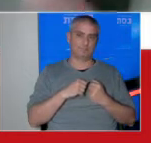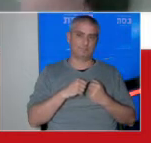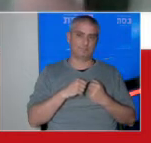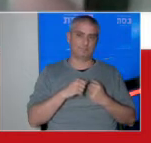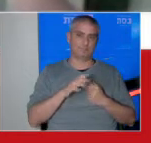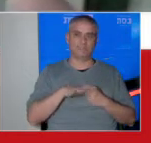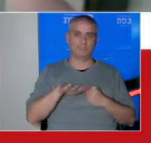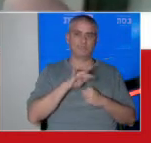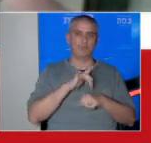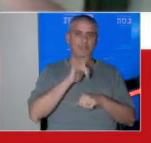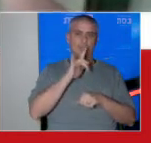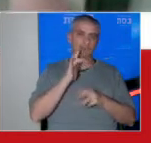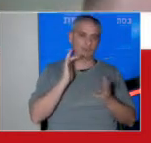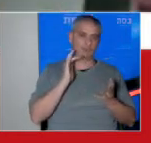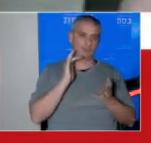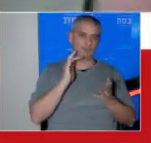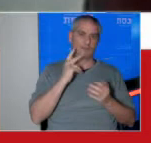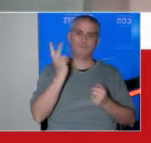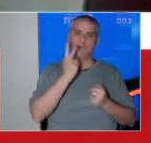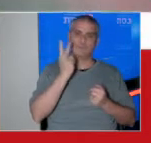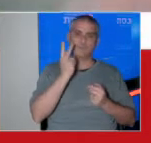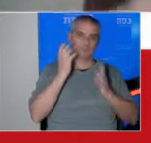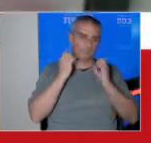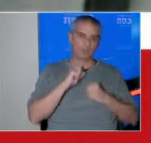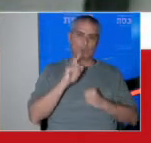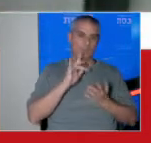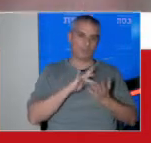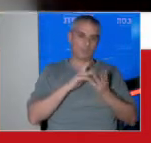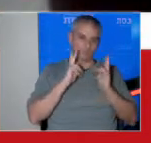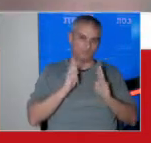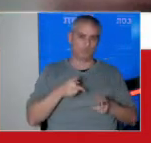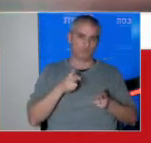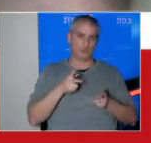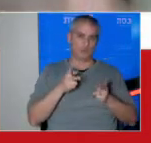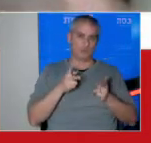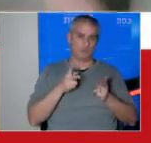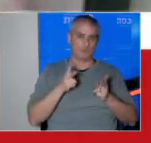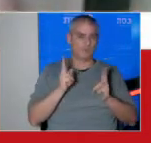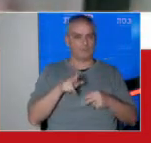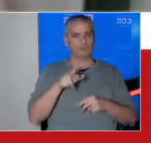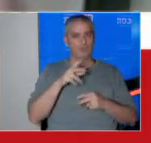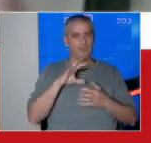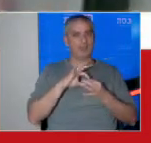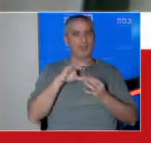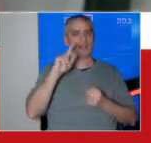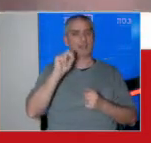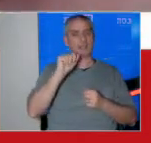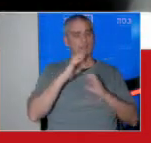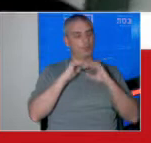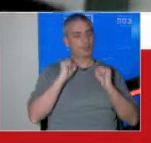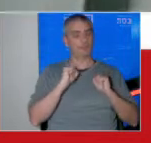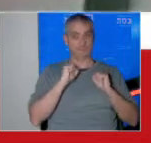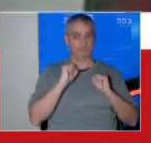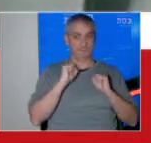נדלן רגיש, נגיד את זה ככה, וכמובן בטח שלא מקום שאפשר לאפשר לנאטו להתבסס בו, ואם